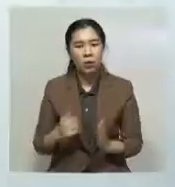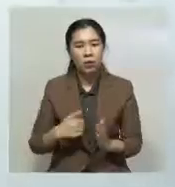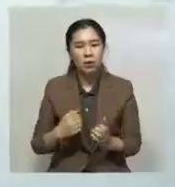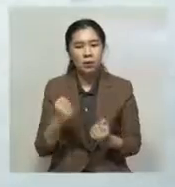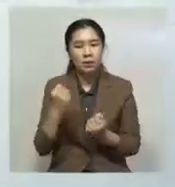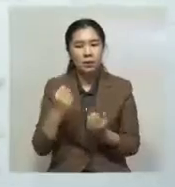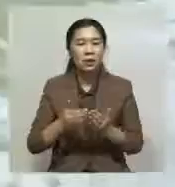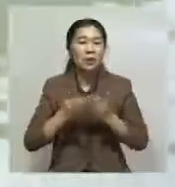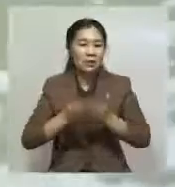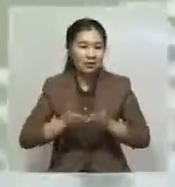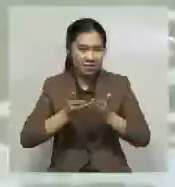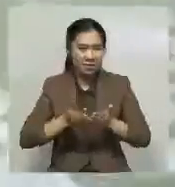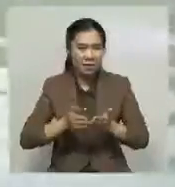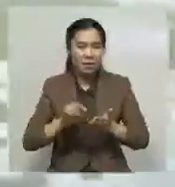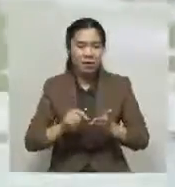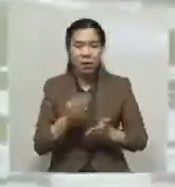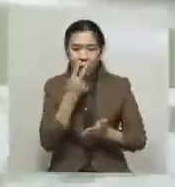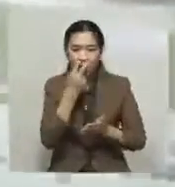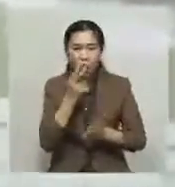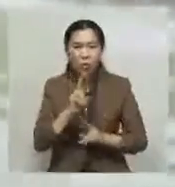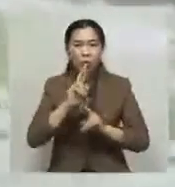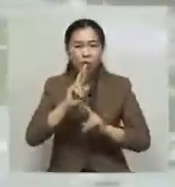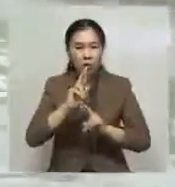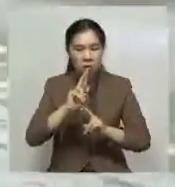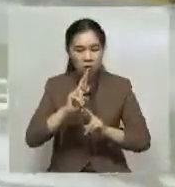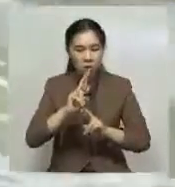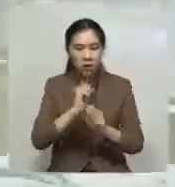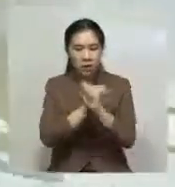ที่ขับเรือยนต์ควรระมัดระวังป้องกันน้ำกระเซ็นเ